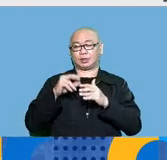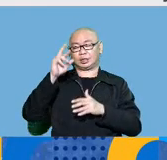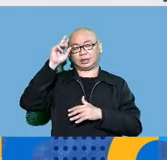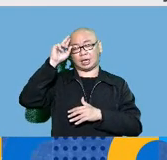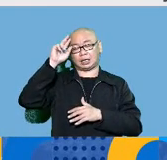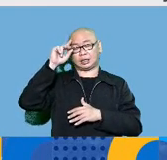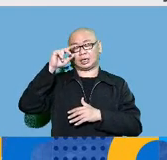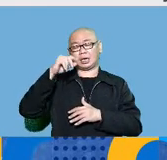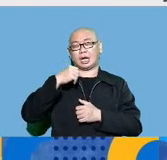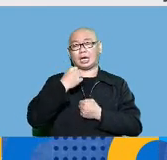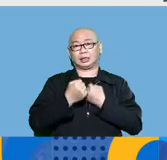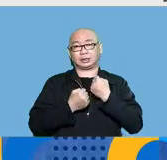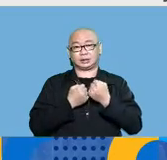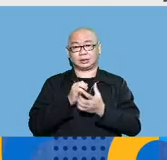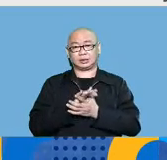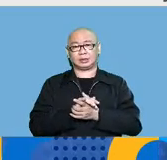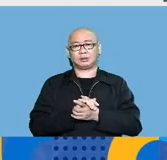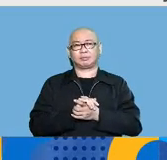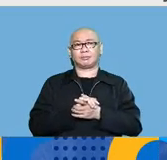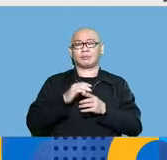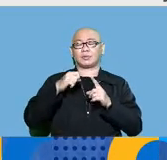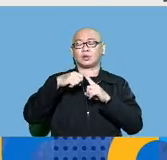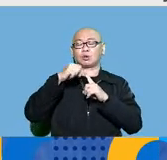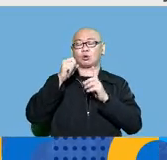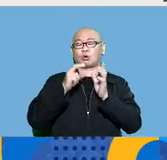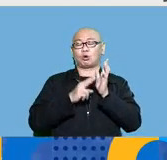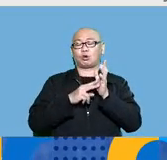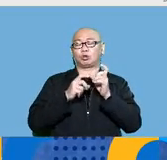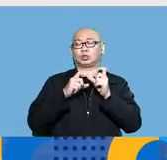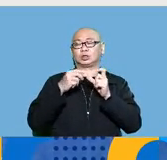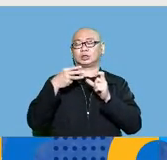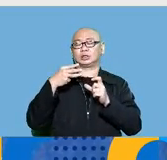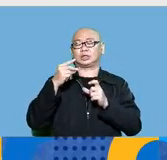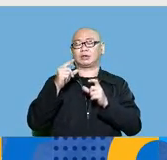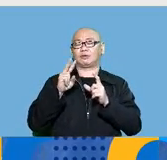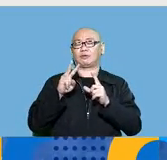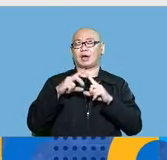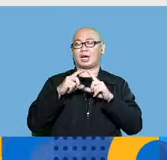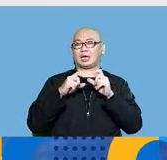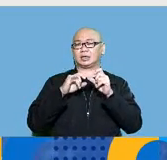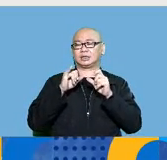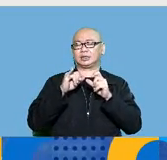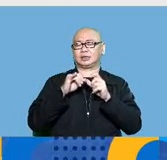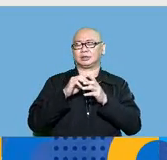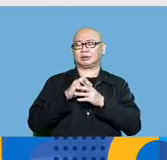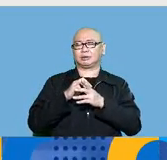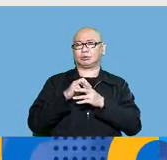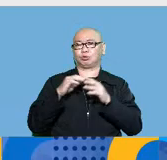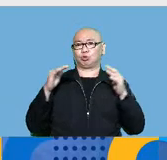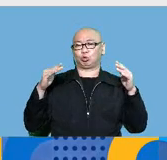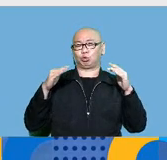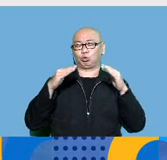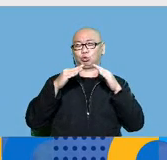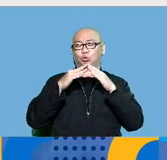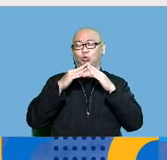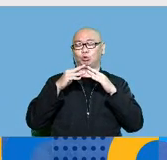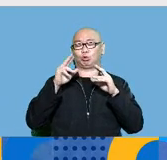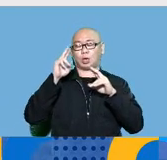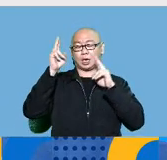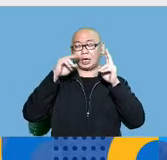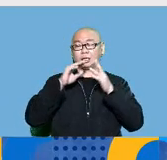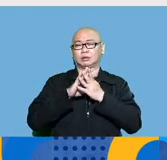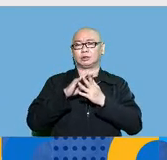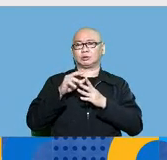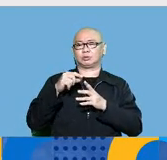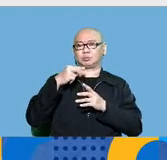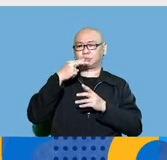aksi. Konservasi keanekaragaman hayati Gunung Ungaran dapat kita lakukan dengan fokus pada konservasi spesies